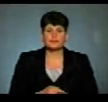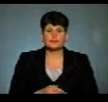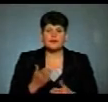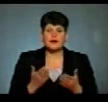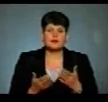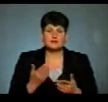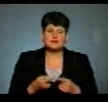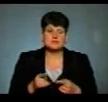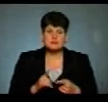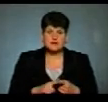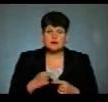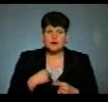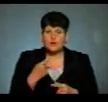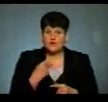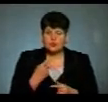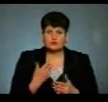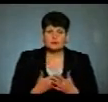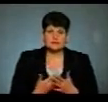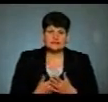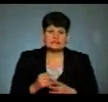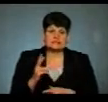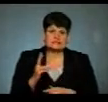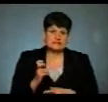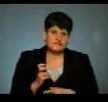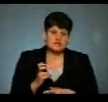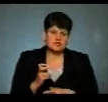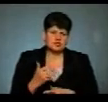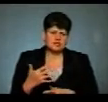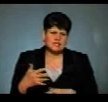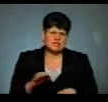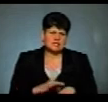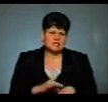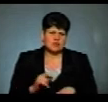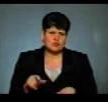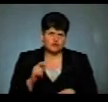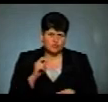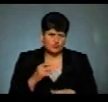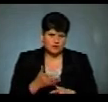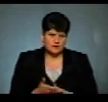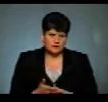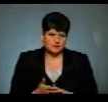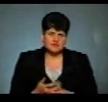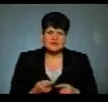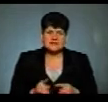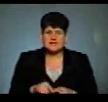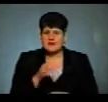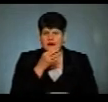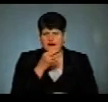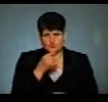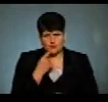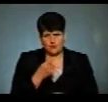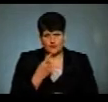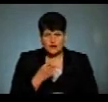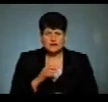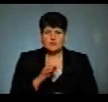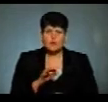Але це, я кажу, на прикладі там 200 чи скільки то у нас тут захворівших по Україні. Тому це ще зарано говорити про